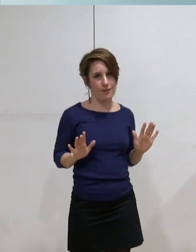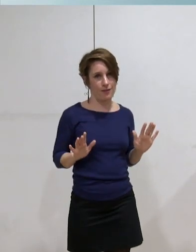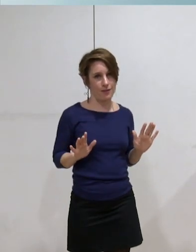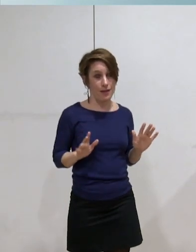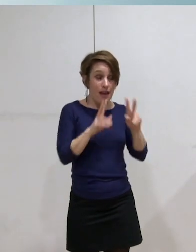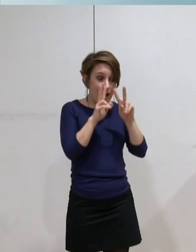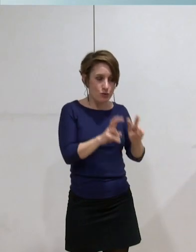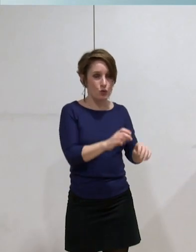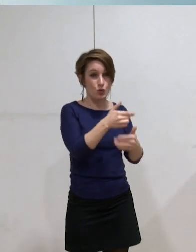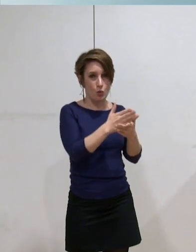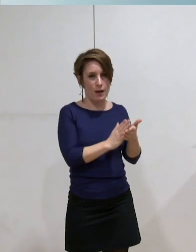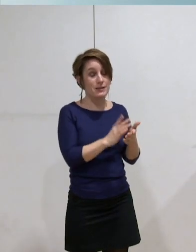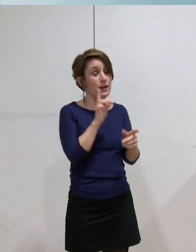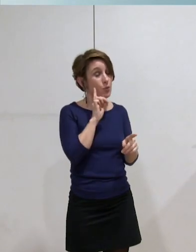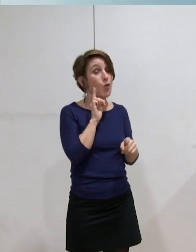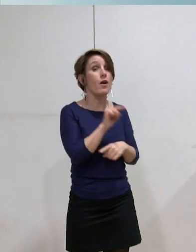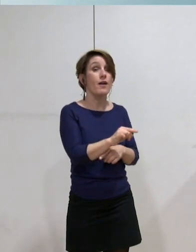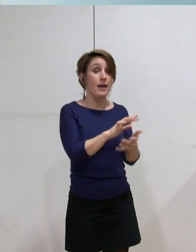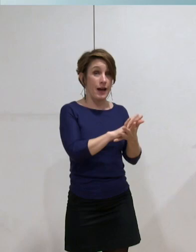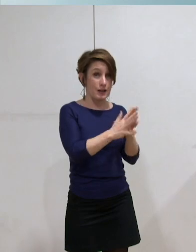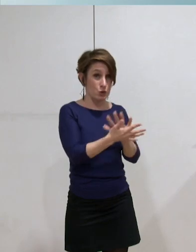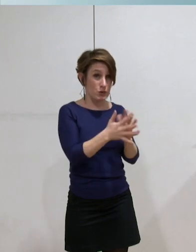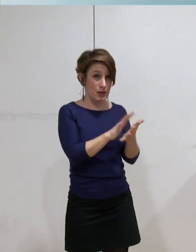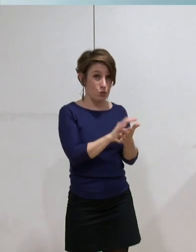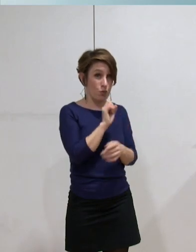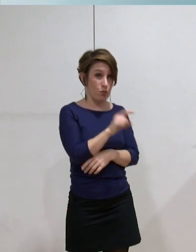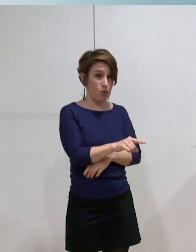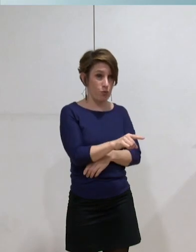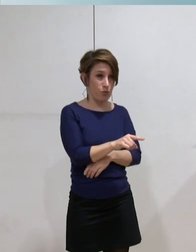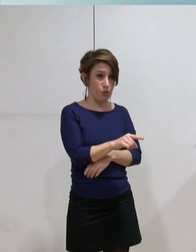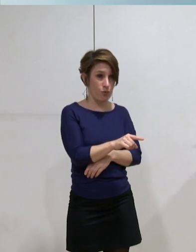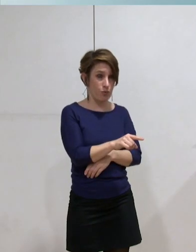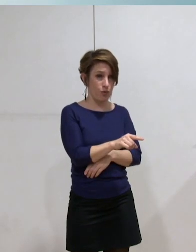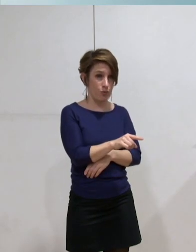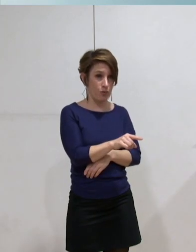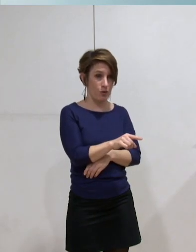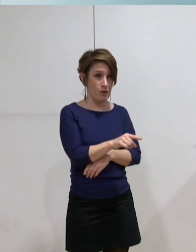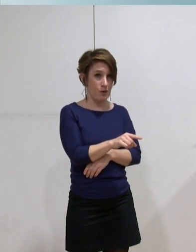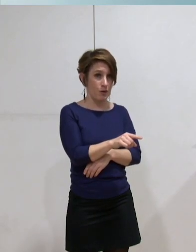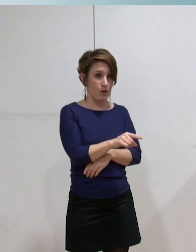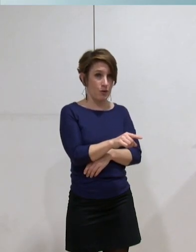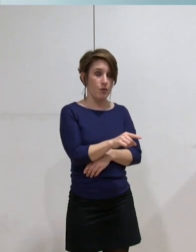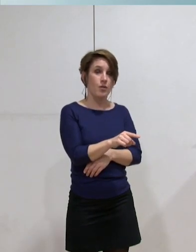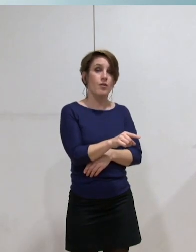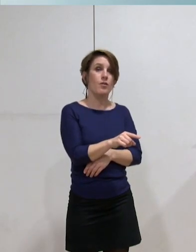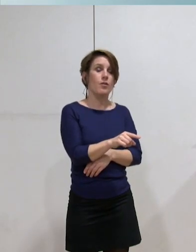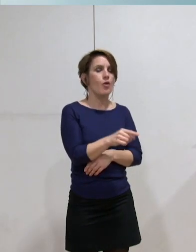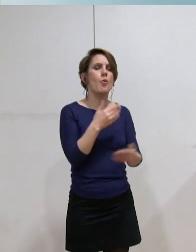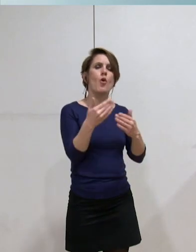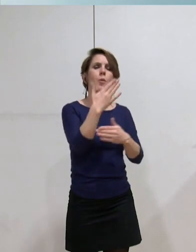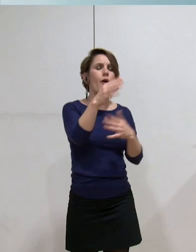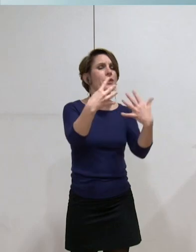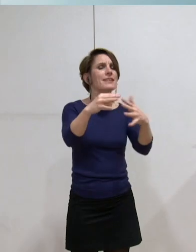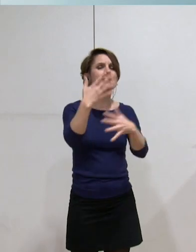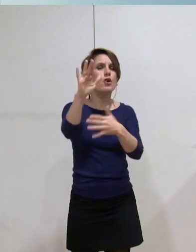au sens où cette cette association a au contraire des 19 autres ou un peu différemment